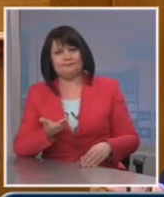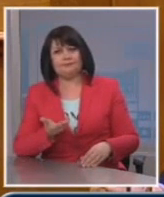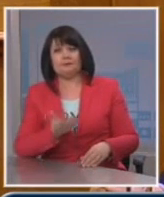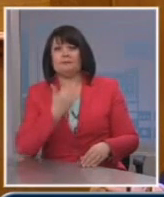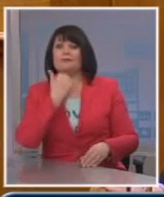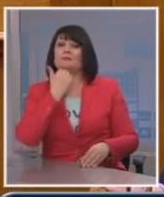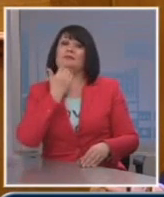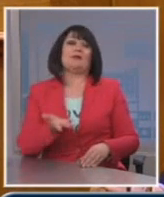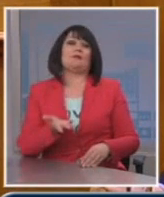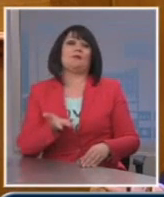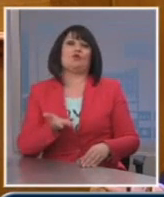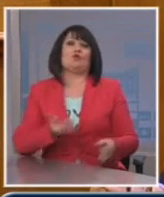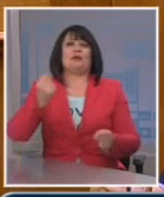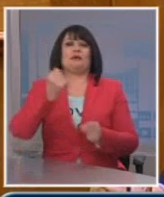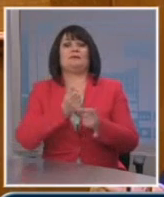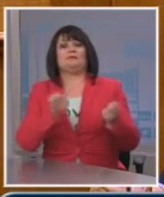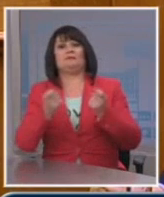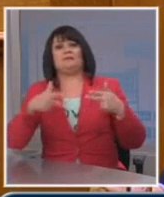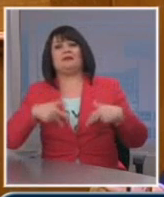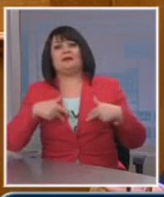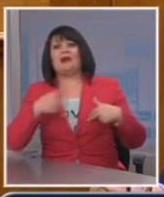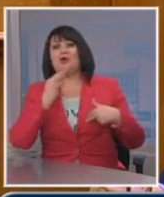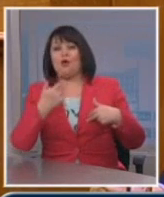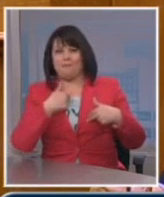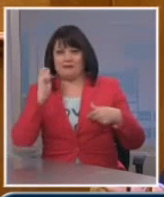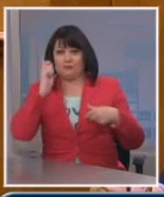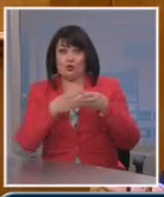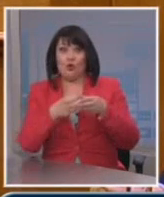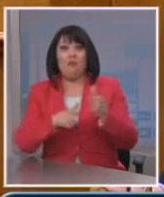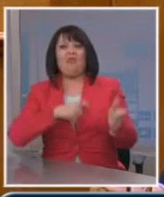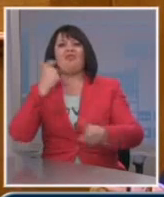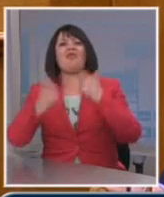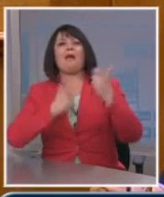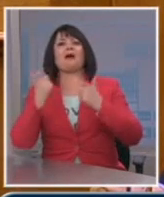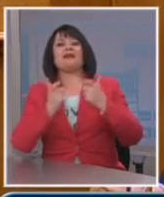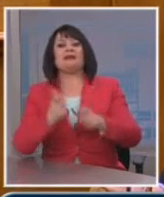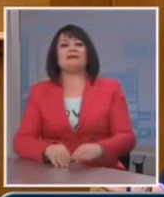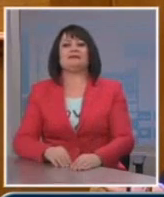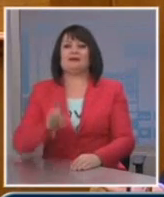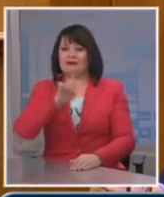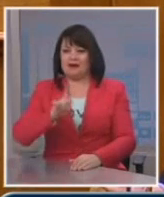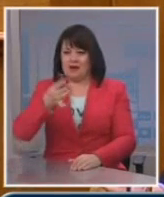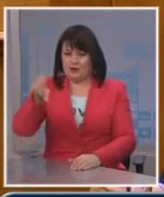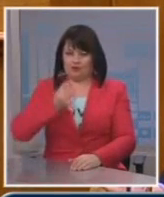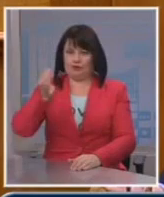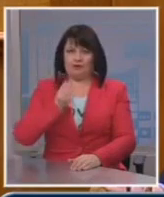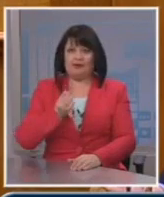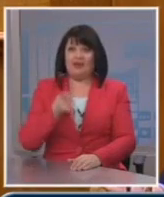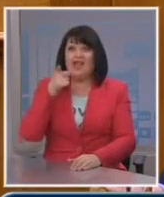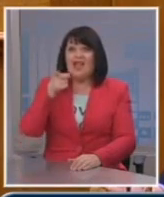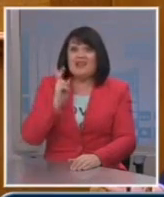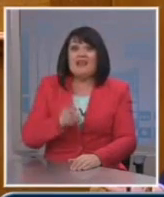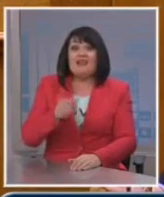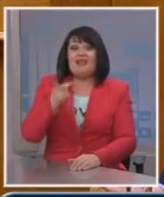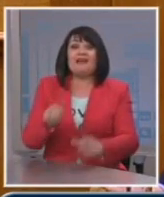να γίνουμε κόμμα διακυβέρνησης διότι είμαστε κόμμα διαμαρτυρίας. Με την ομιλία σας, κύριε Μητσοτάκη, αποδείξατε ότι κινδυνεύετε εσείς να κάνετε